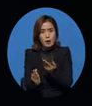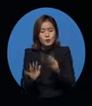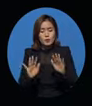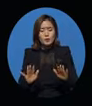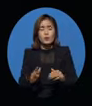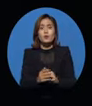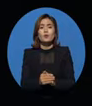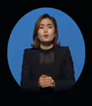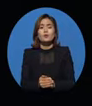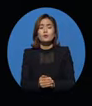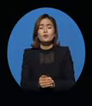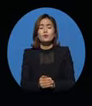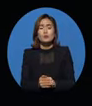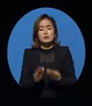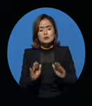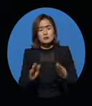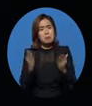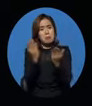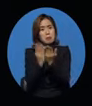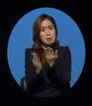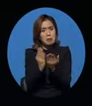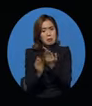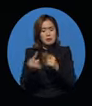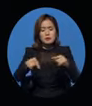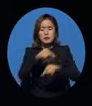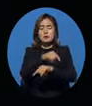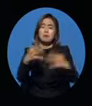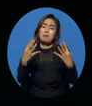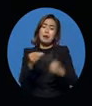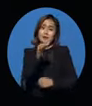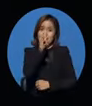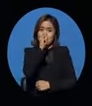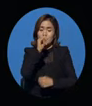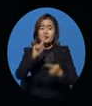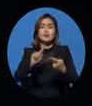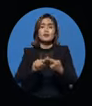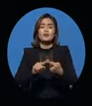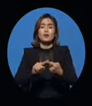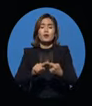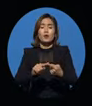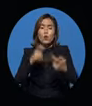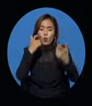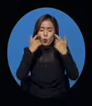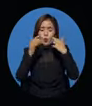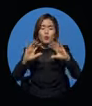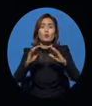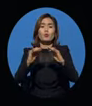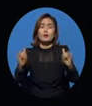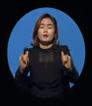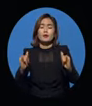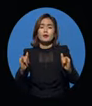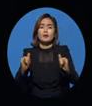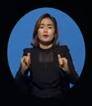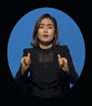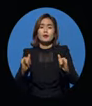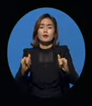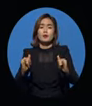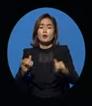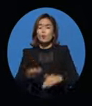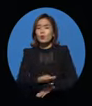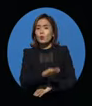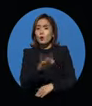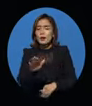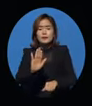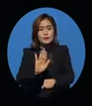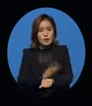약간 괴리된 그런 정책들이 분명히 있었습니다 저는 그것에 대해서는 분명하게 국민들에게 에 저희들이